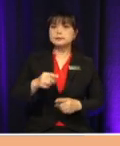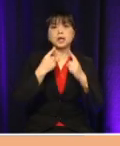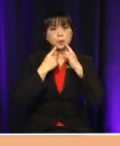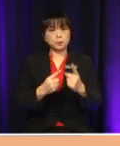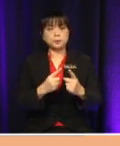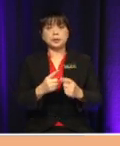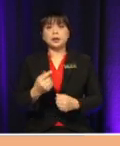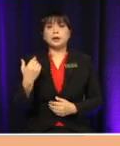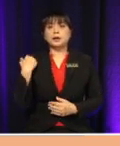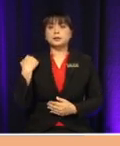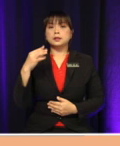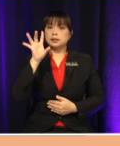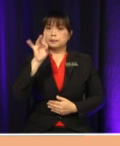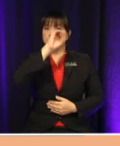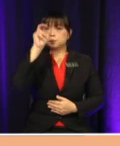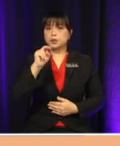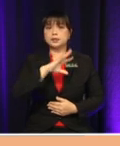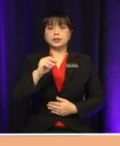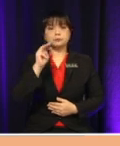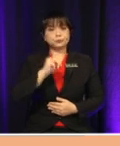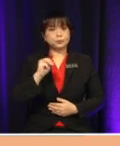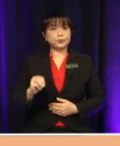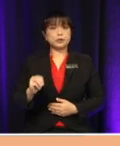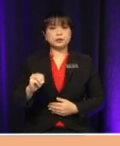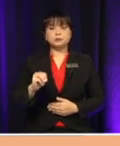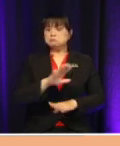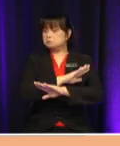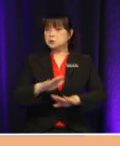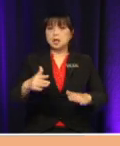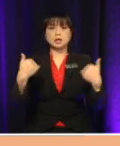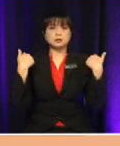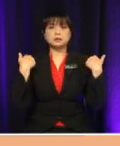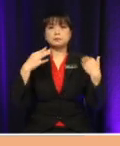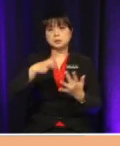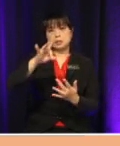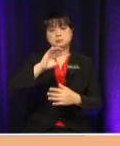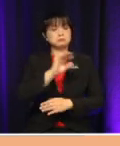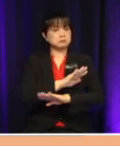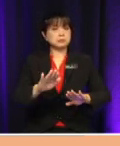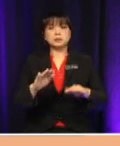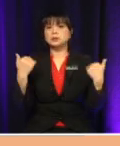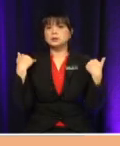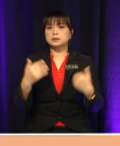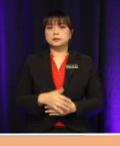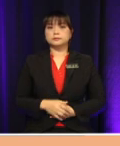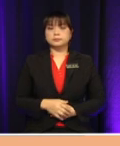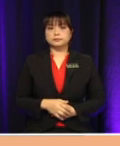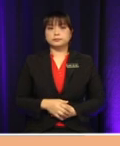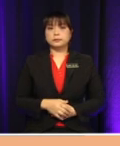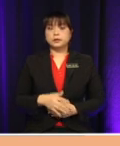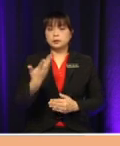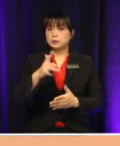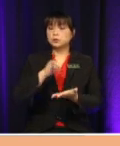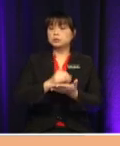8 soal 8 soal Lani murid-murid tidak mempunyai pilihan ya oke bagian bini adalah 20 marka